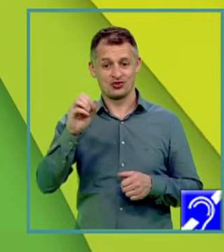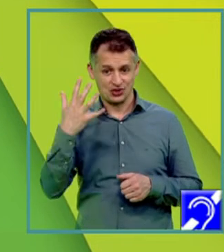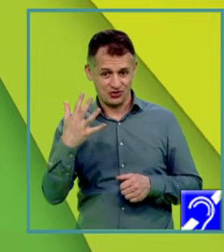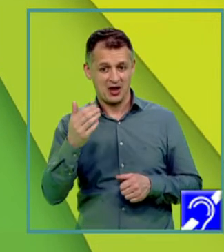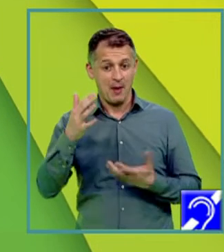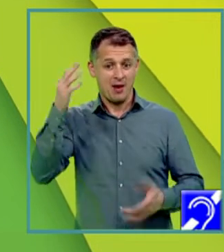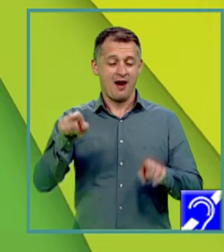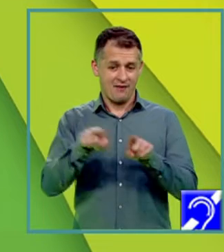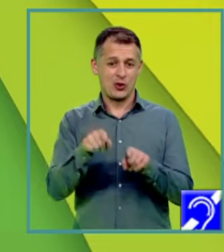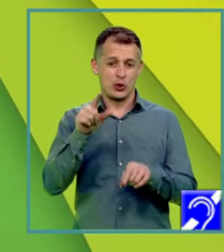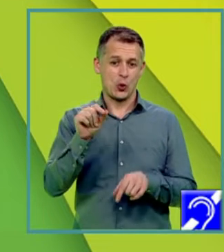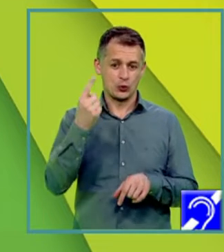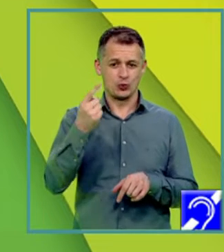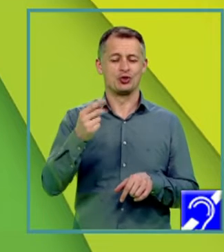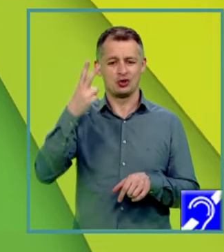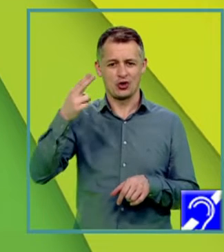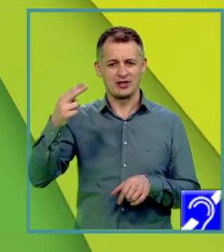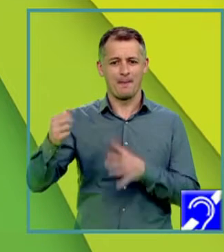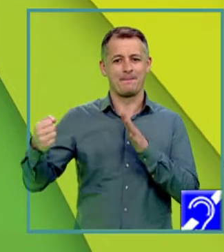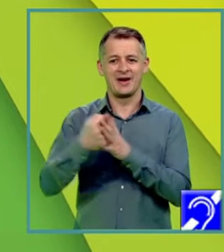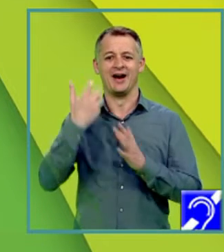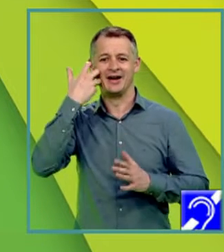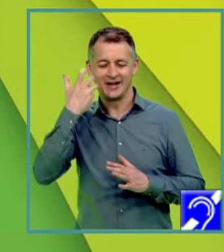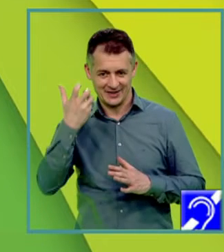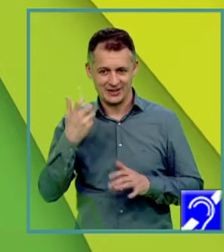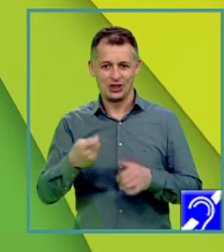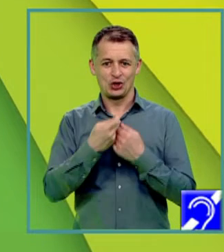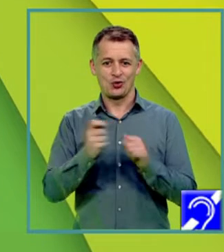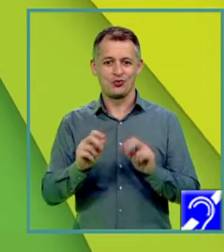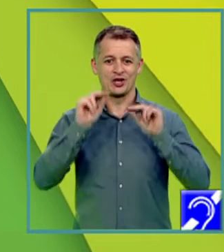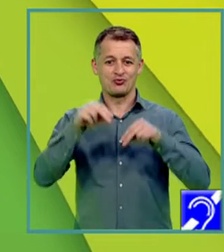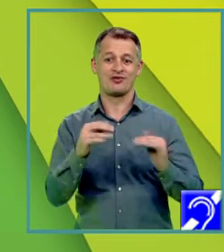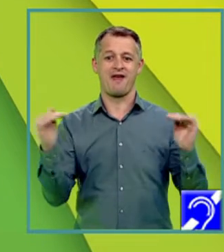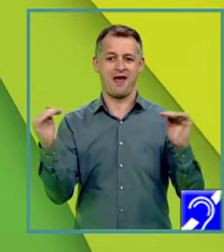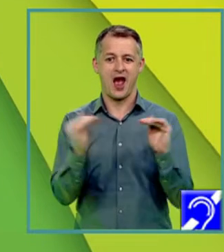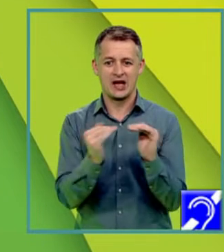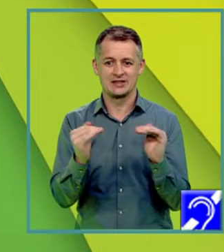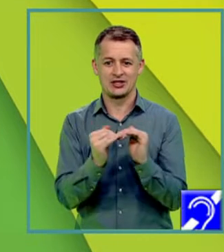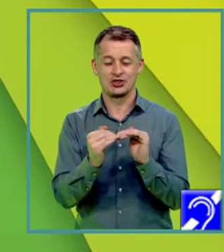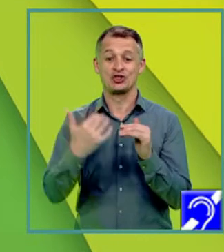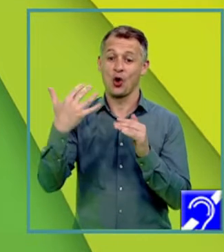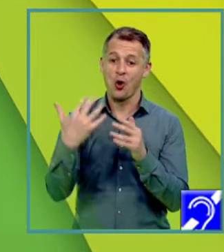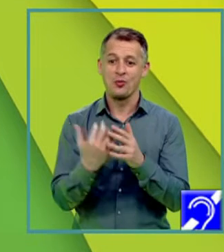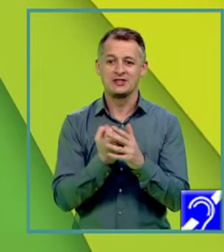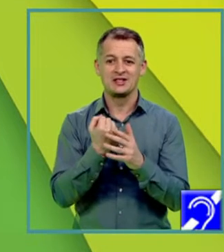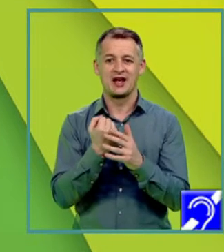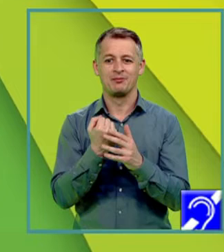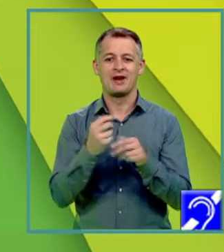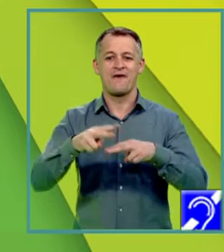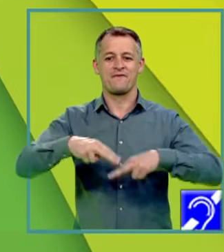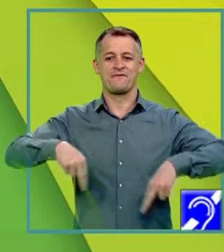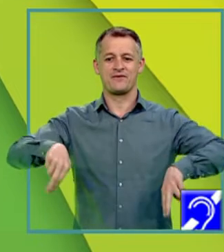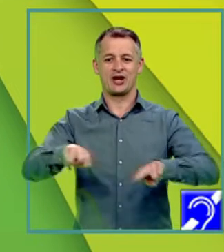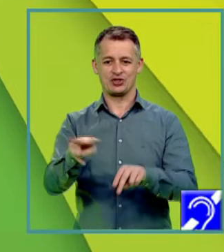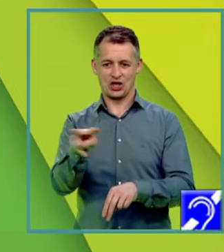mare decât 21 și tot așa până când lucrurile se egalizează și obținem de fapt la final